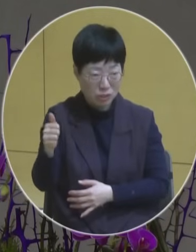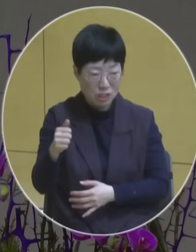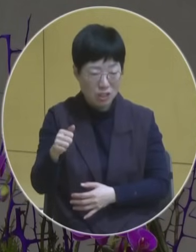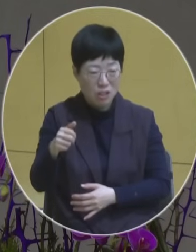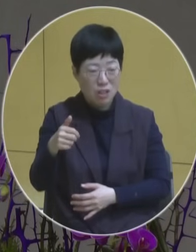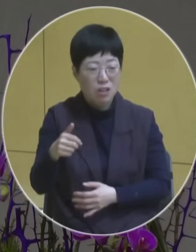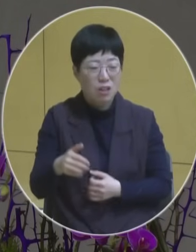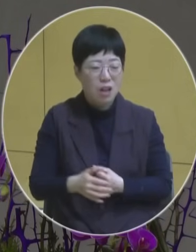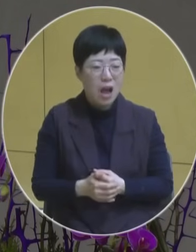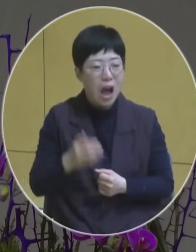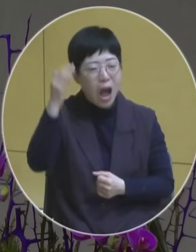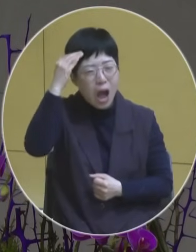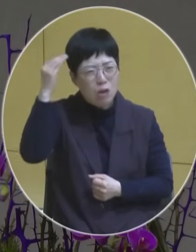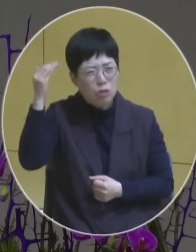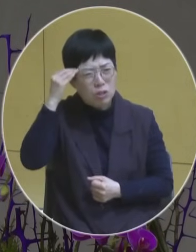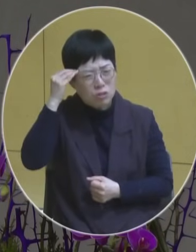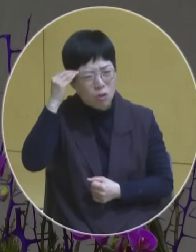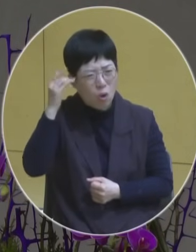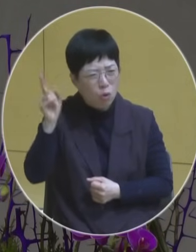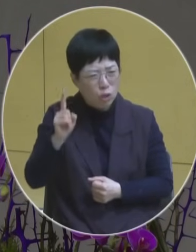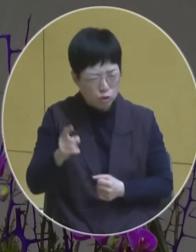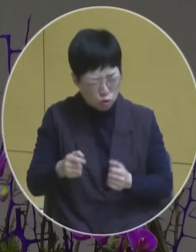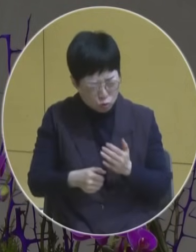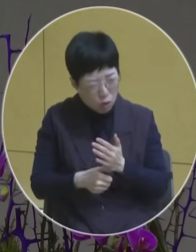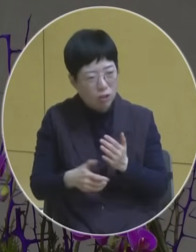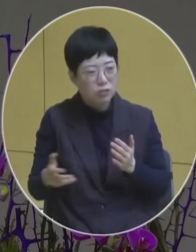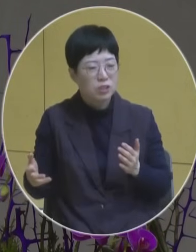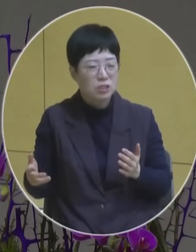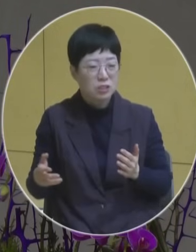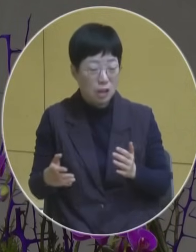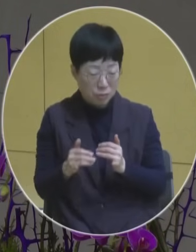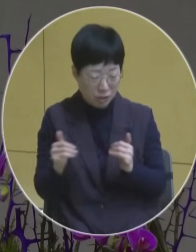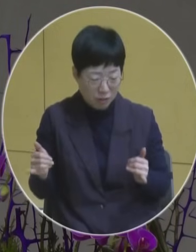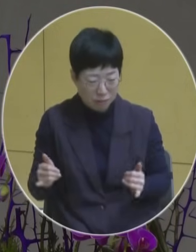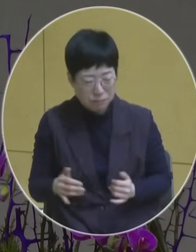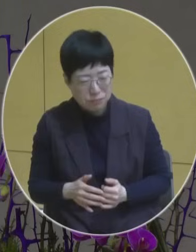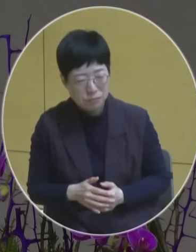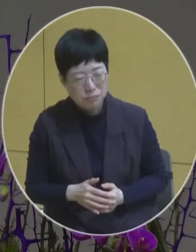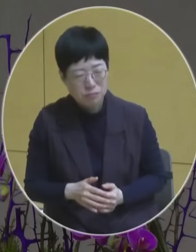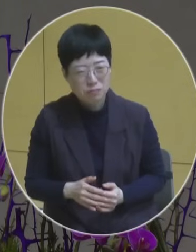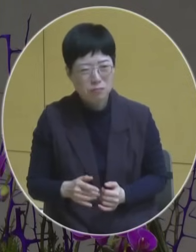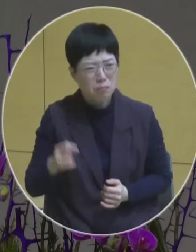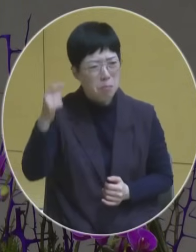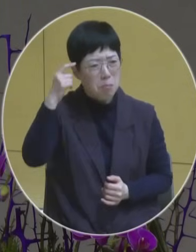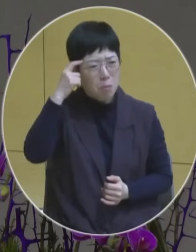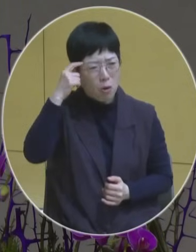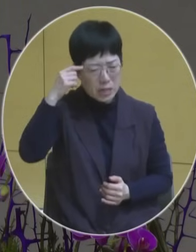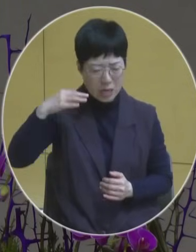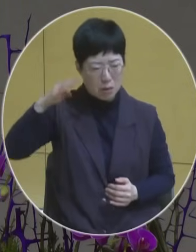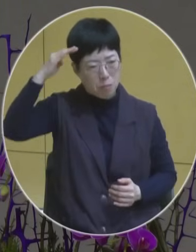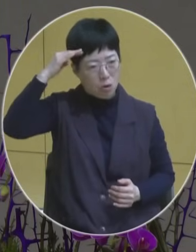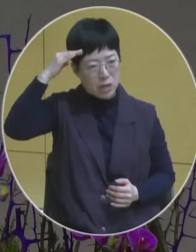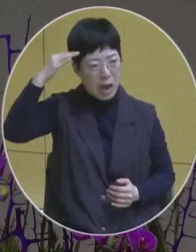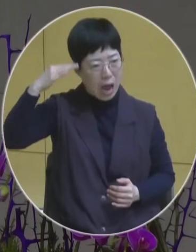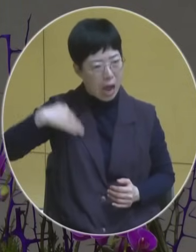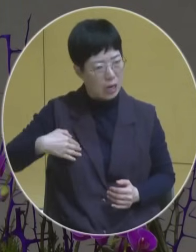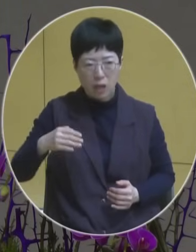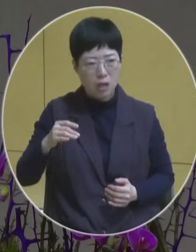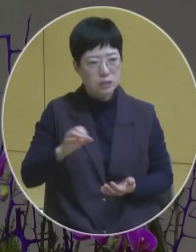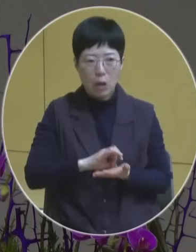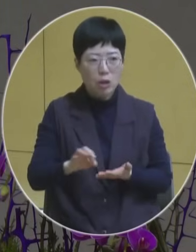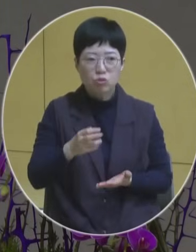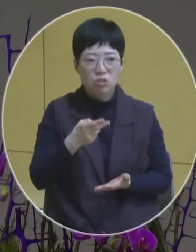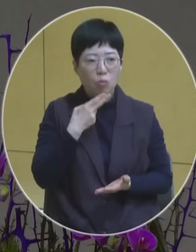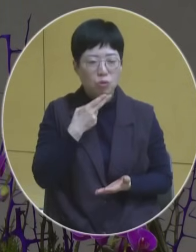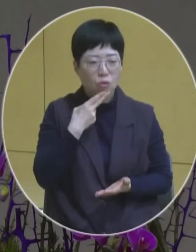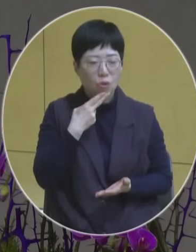이분은 한국의 포레스트 검프라고 그래 불리는 사람이죠. 이분은 머리 아래쪽은 쓸 수 있는 것이 아무것도